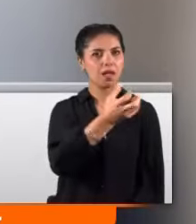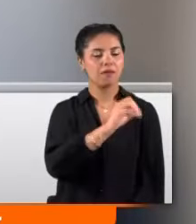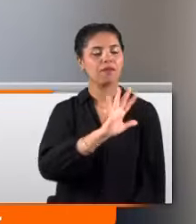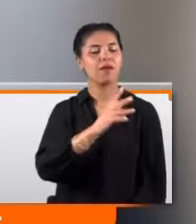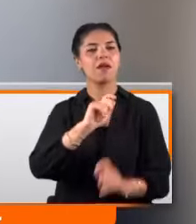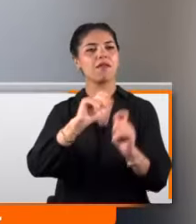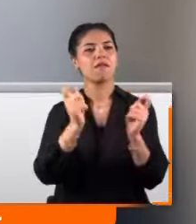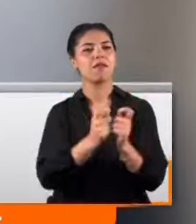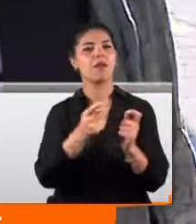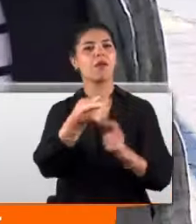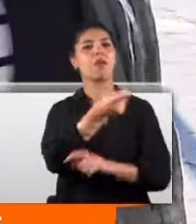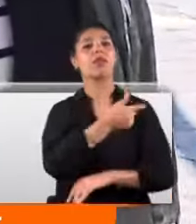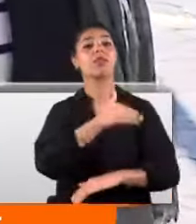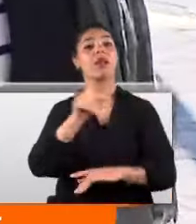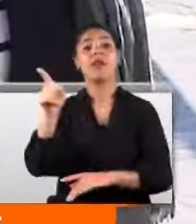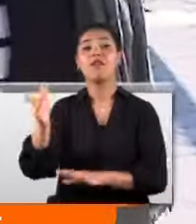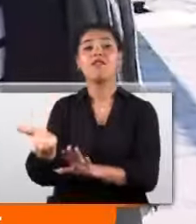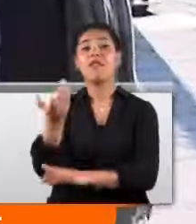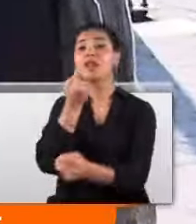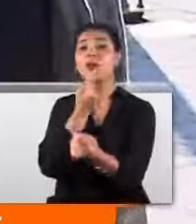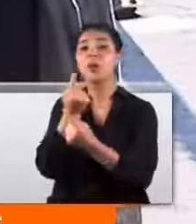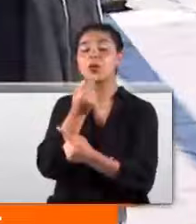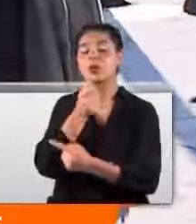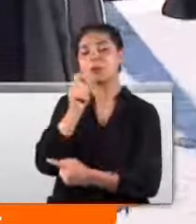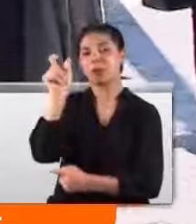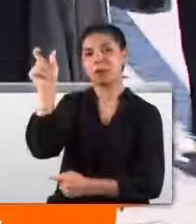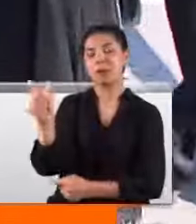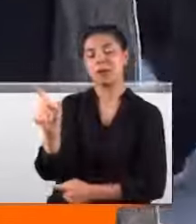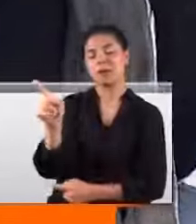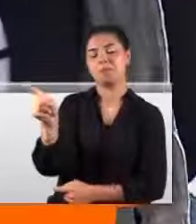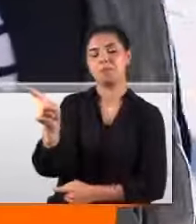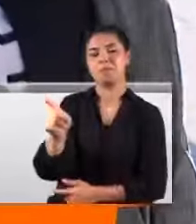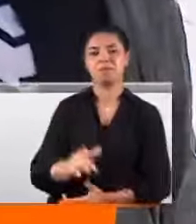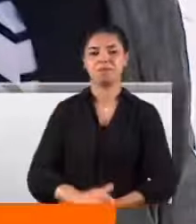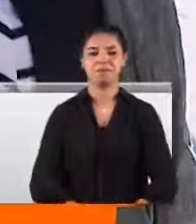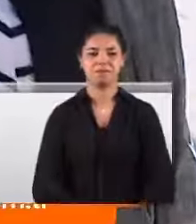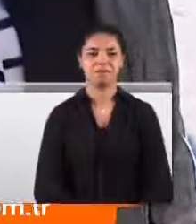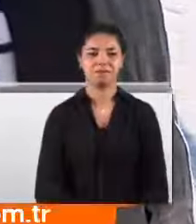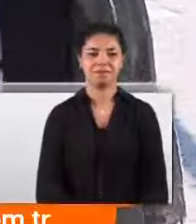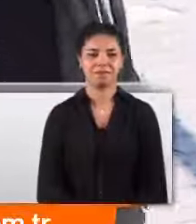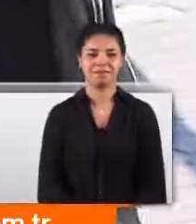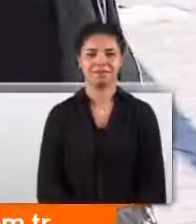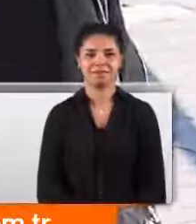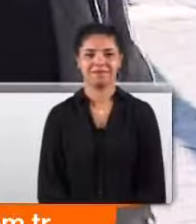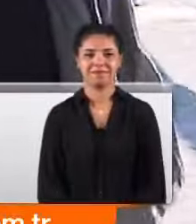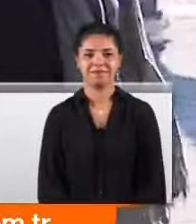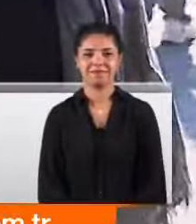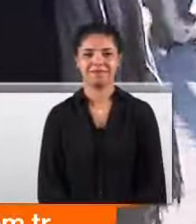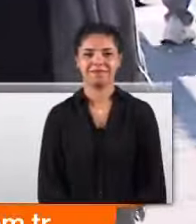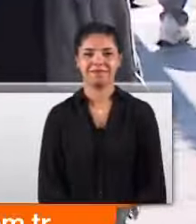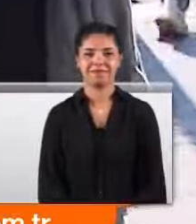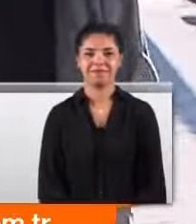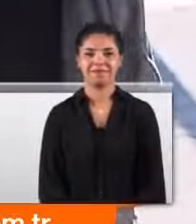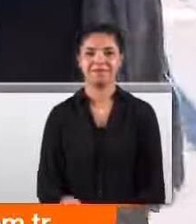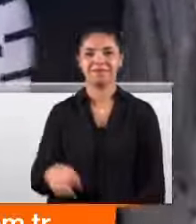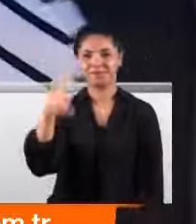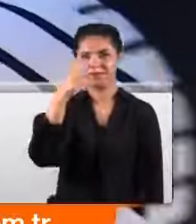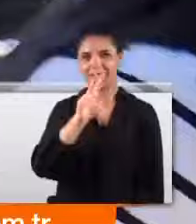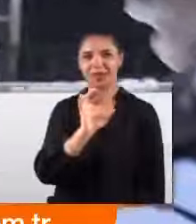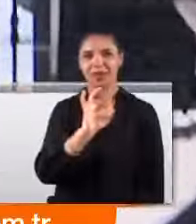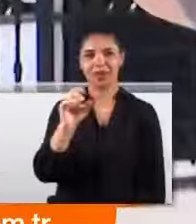kıranlar onun kadar konuşuldu. Sizce 2024 Paris Olimpiyatları'nın simgesi kim oldu? Yusuf Dikeç. Siz de şimdi bakıyorum aynı ona